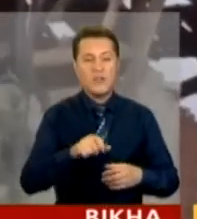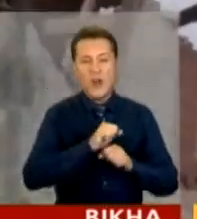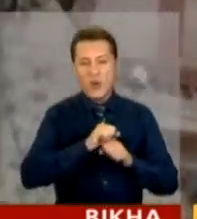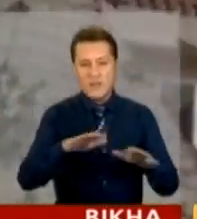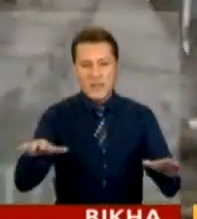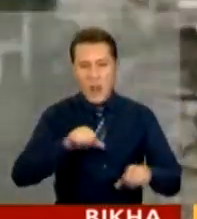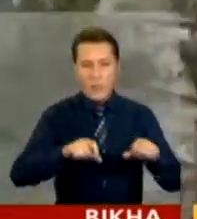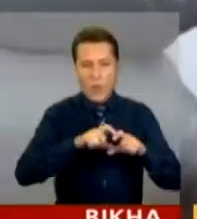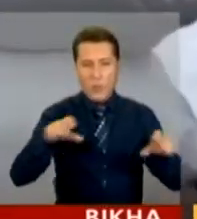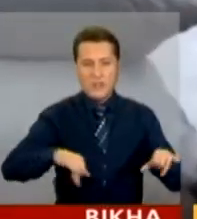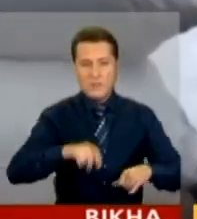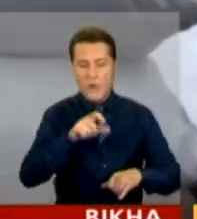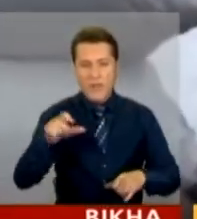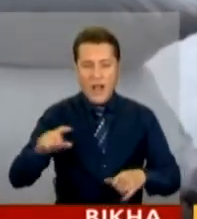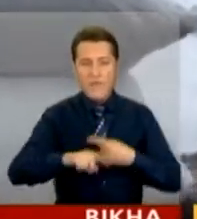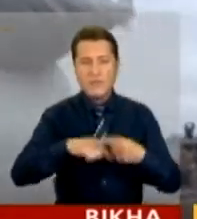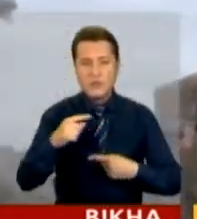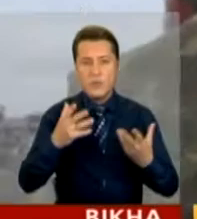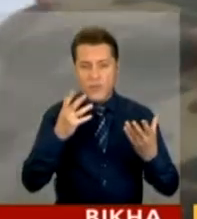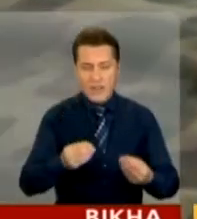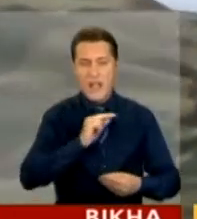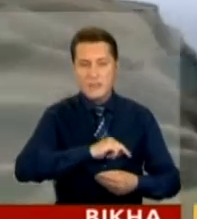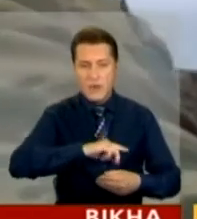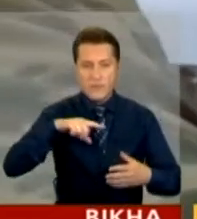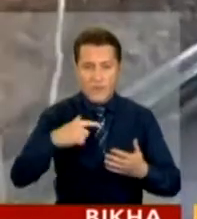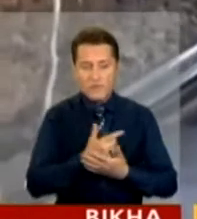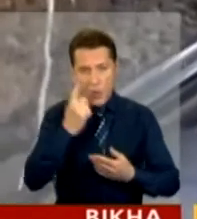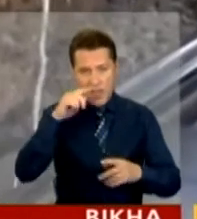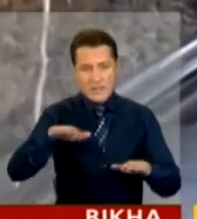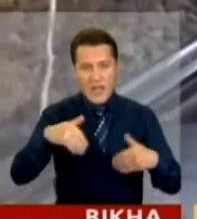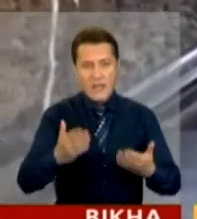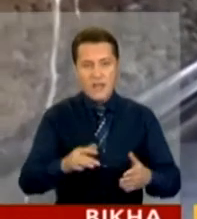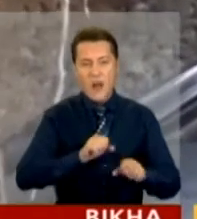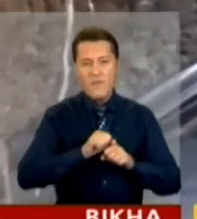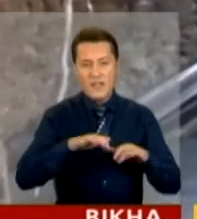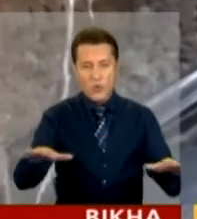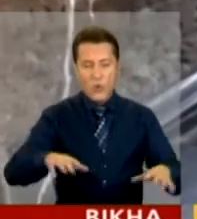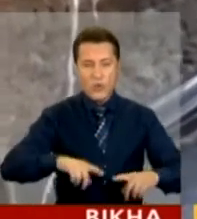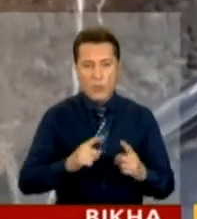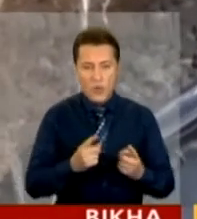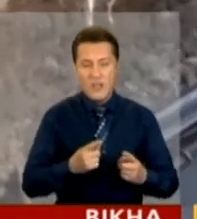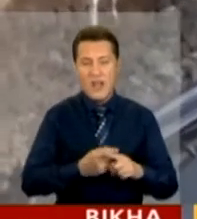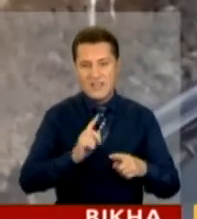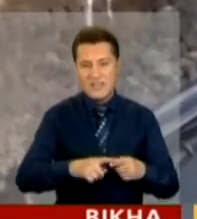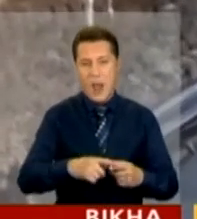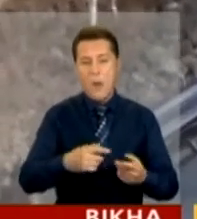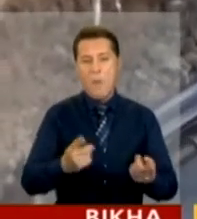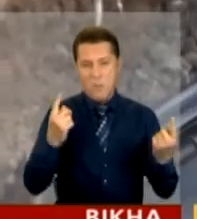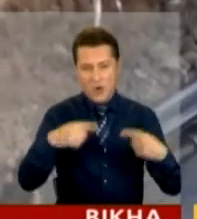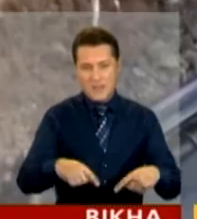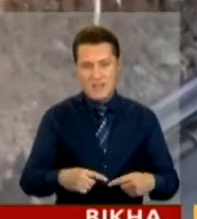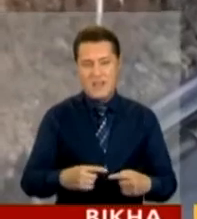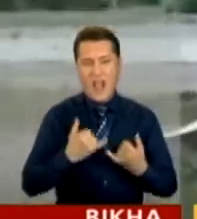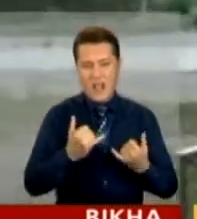бойовиками. Щоправда, наступного дня блокпост знову запрацював, ініціаторів розгону полонили, але, зважаючи на таке падіння іміджу терористів, самі бойовики